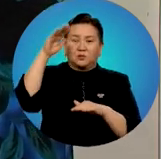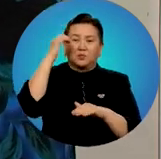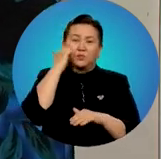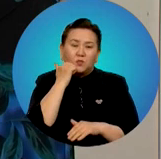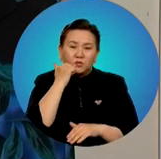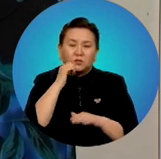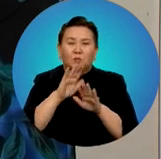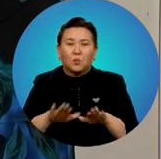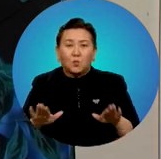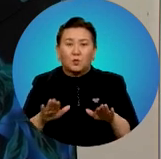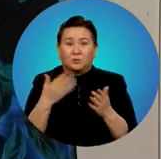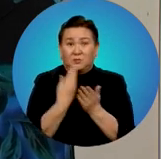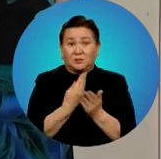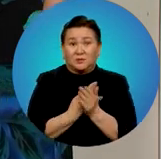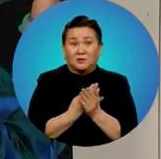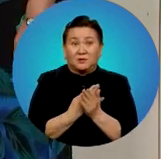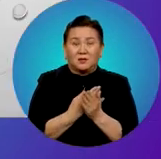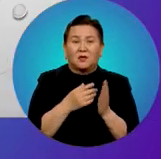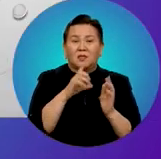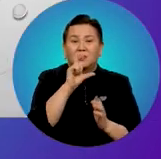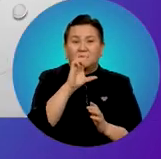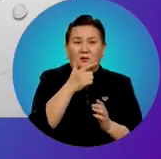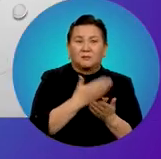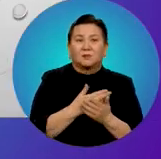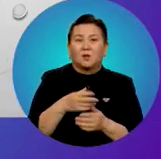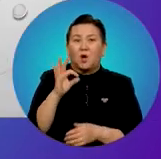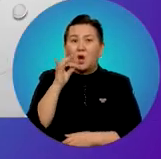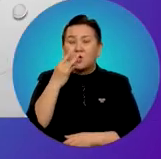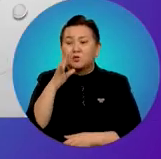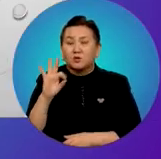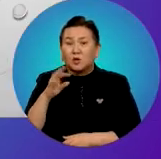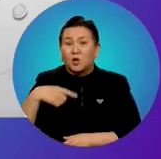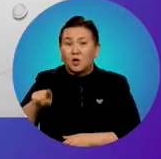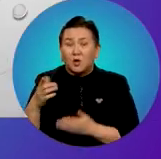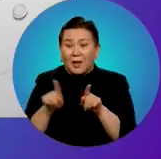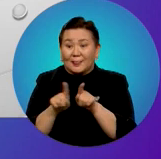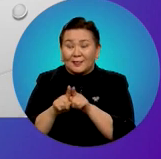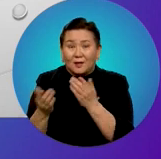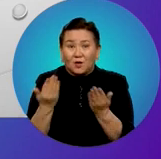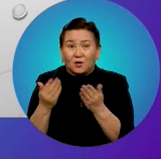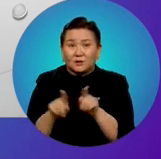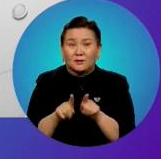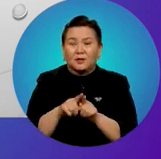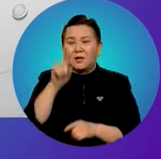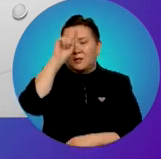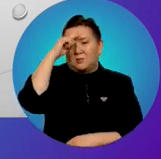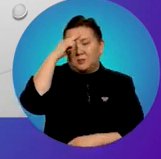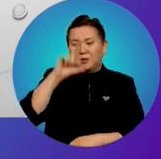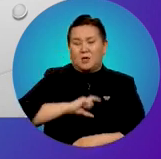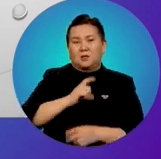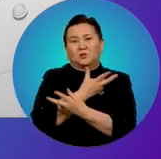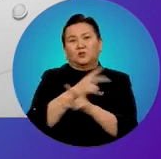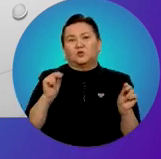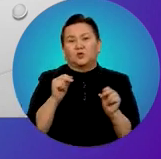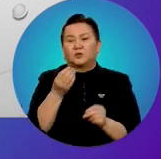эсэний одоо найруулгыг бас нэлээд тодорхой болгож байгаа. За ойролцоо утгатай үгийг бас нэлээд чадамгаа хэрэгэлсэн эрүүл мэнд, эрх чөлөө,